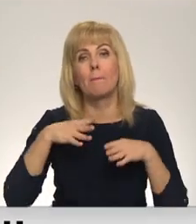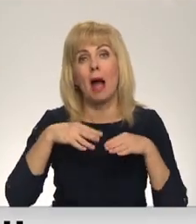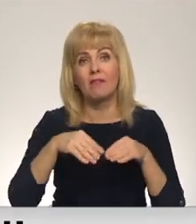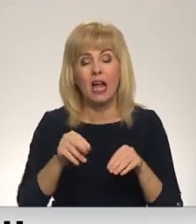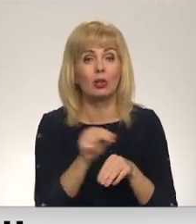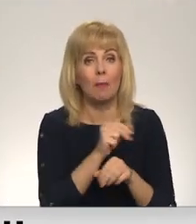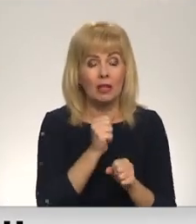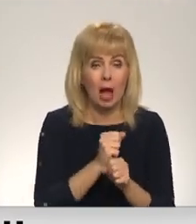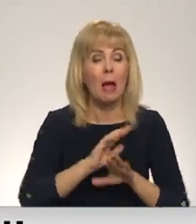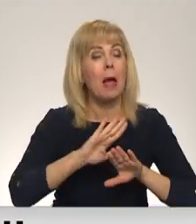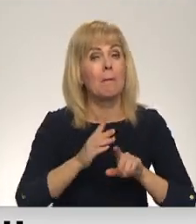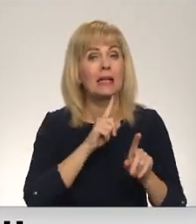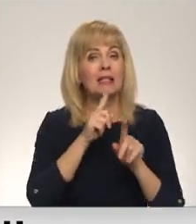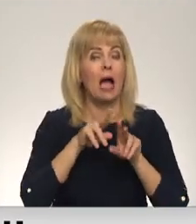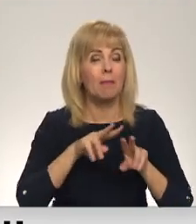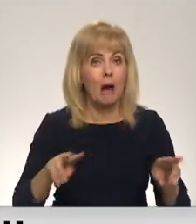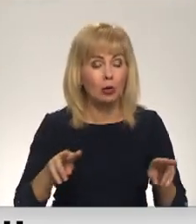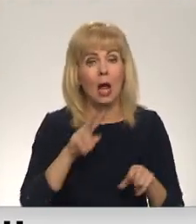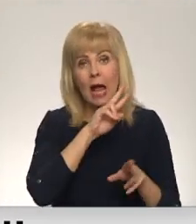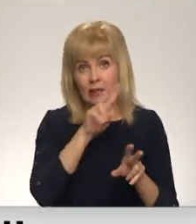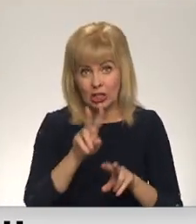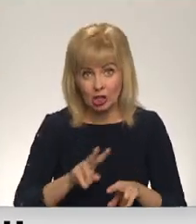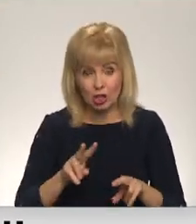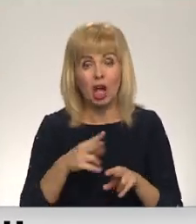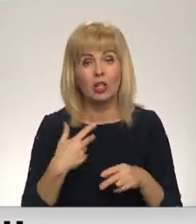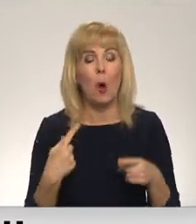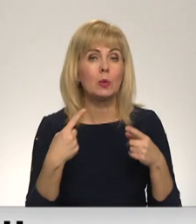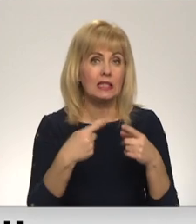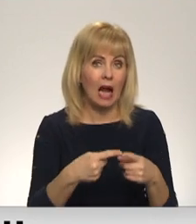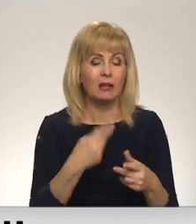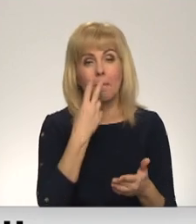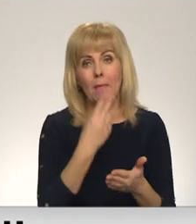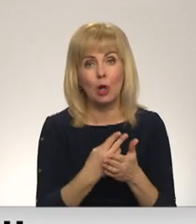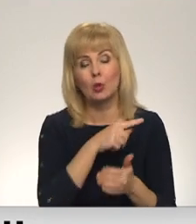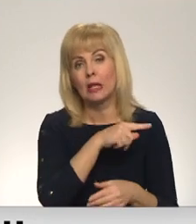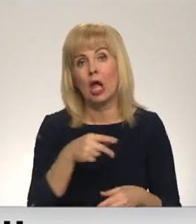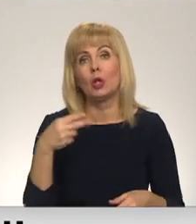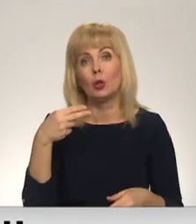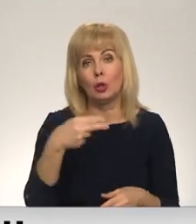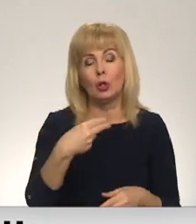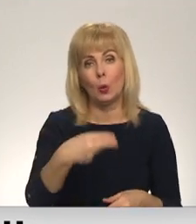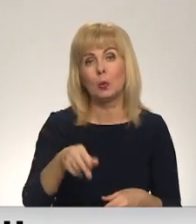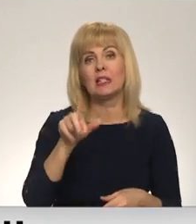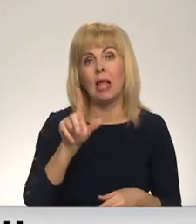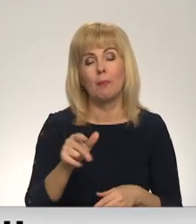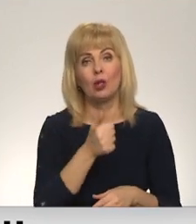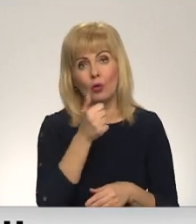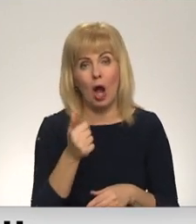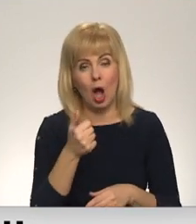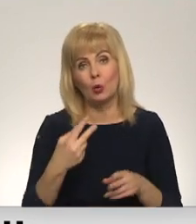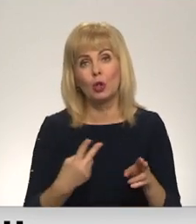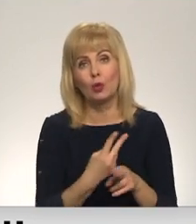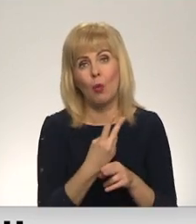Savukārt satiksmes ministrijā skaidro, ka izskatīšanā esot stratēģija, kas paredz līdz 2027. Gadam ar